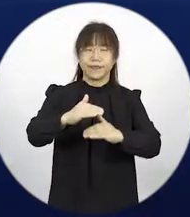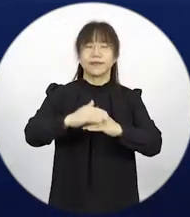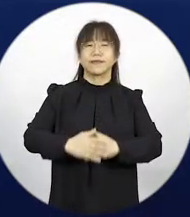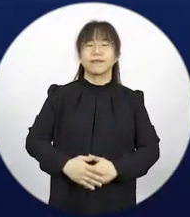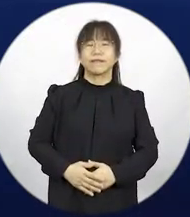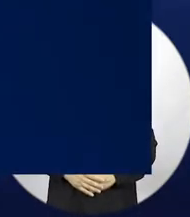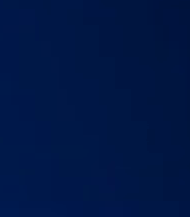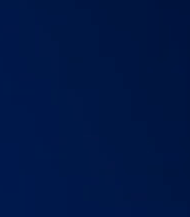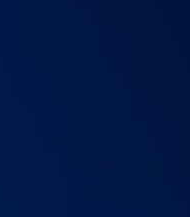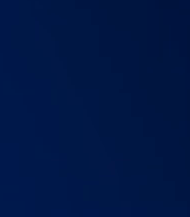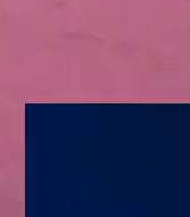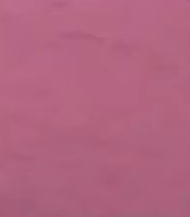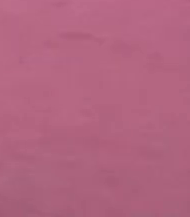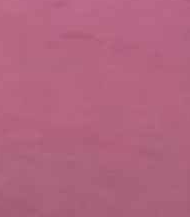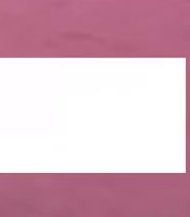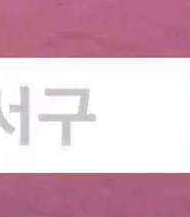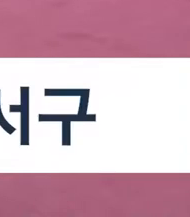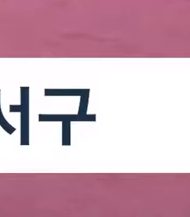소식입니다.